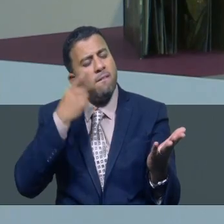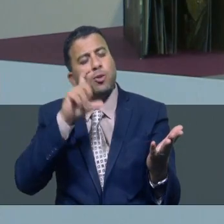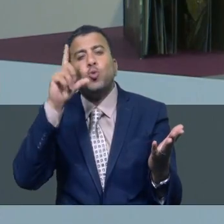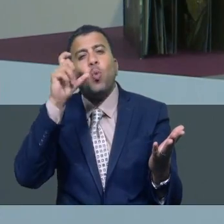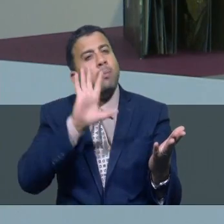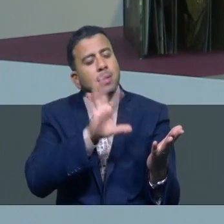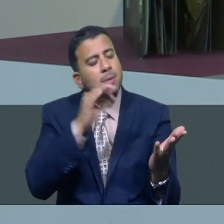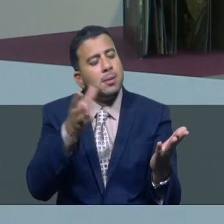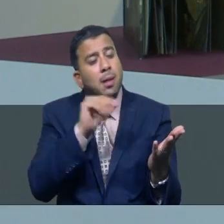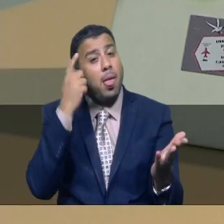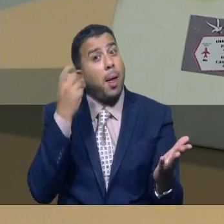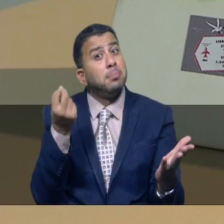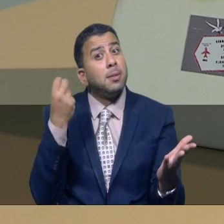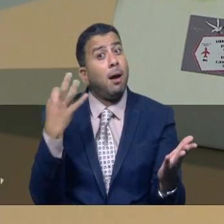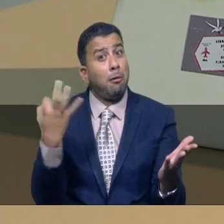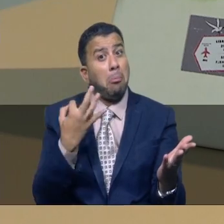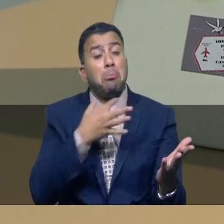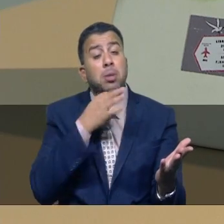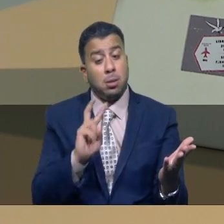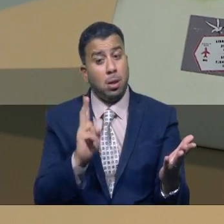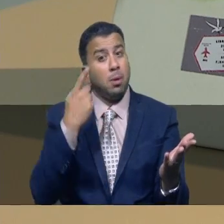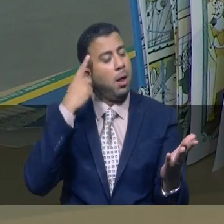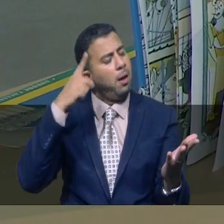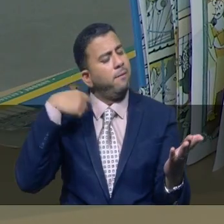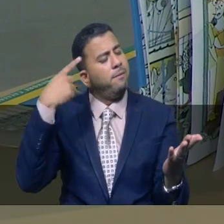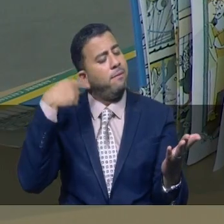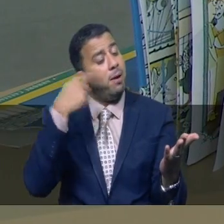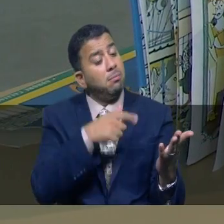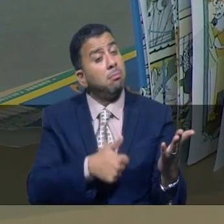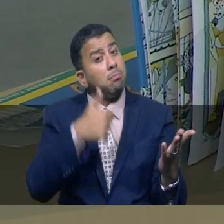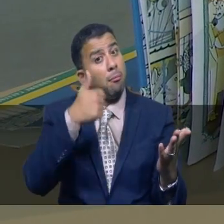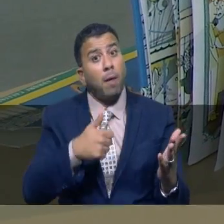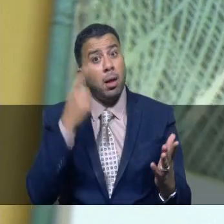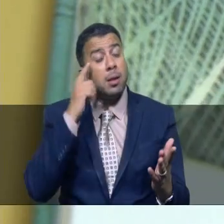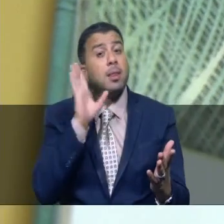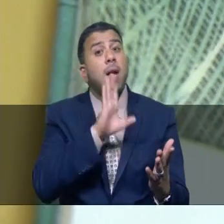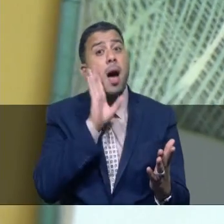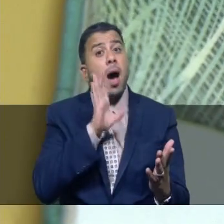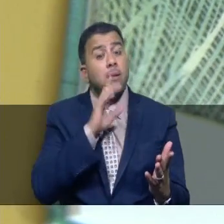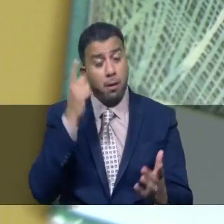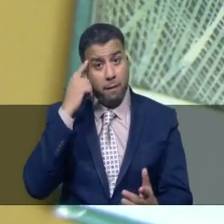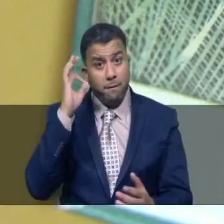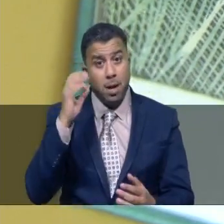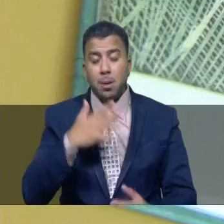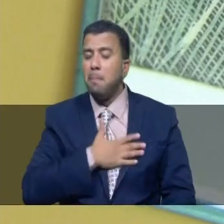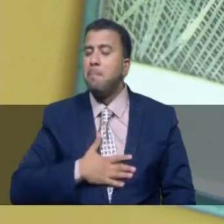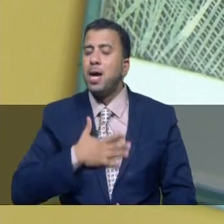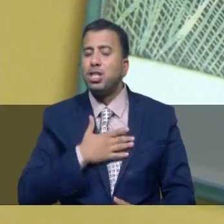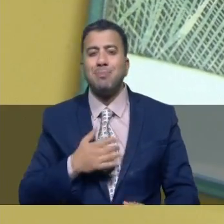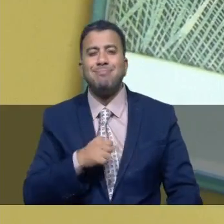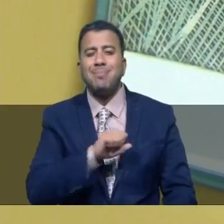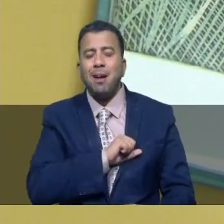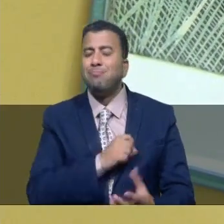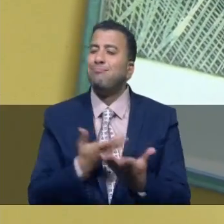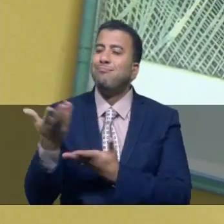لتعزيز الإبداع والابتكار وتطوير التفكير النقدي وتحسين الإنجاز التعليمي وتقوية مشاعر التعاطف مع